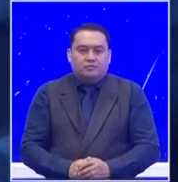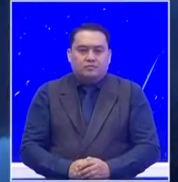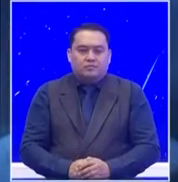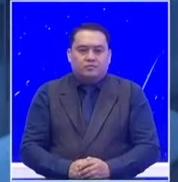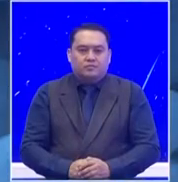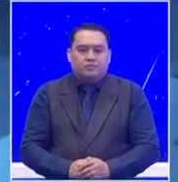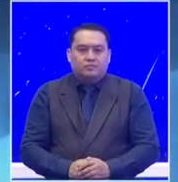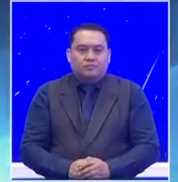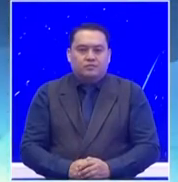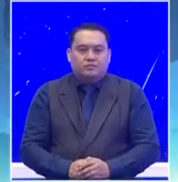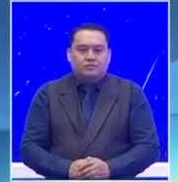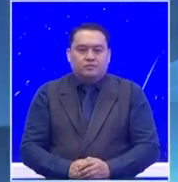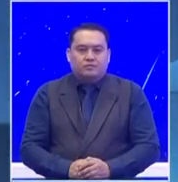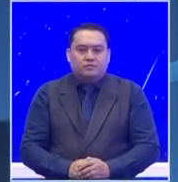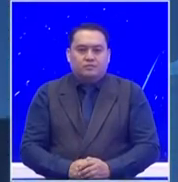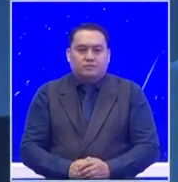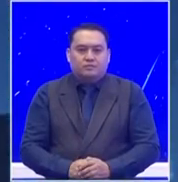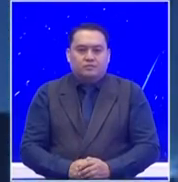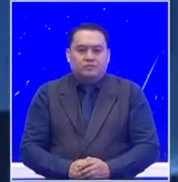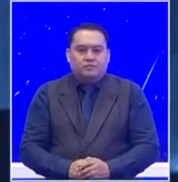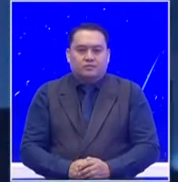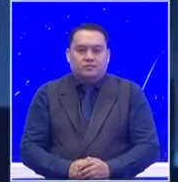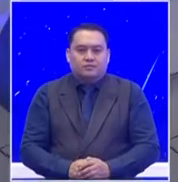Цоя, Сиди Сюмбек, телеканал ЖТСУ, Кербулакский район.